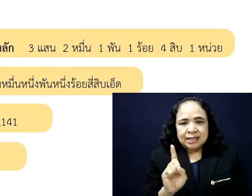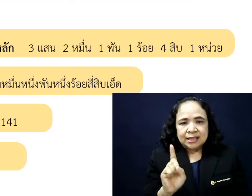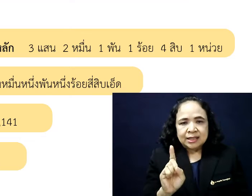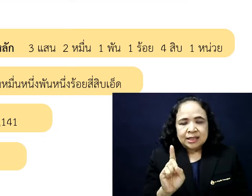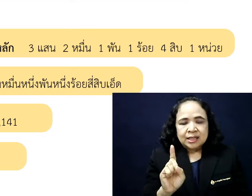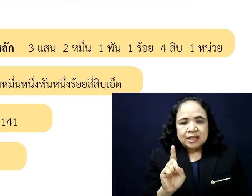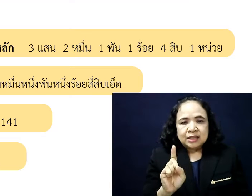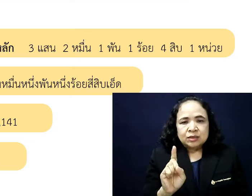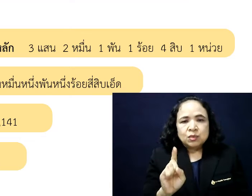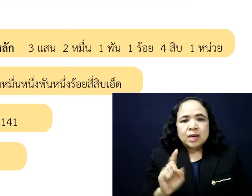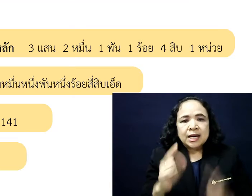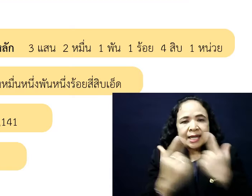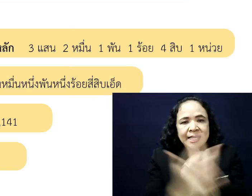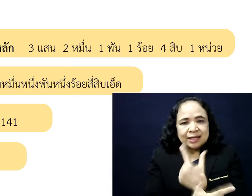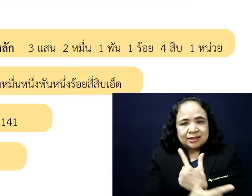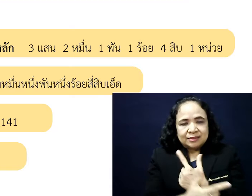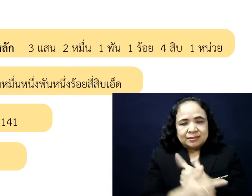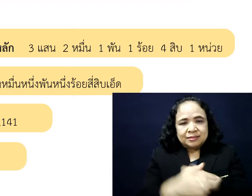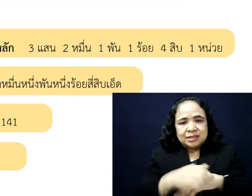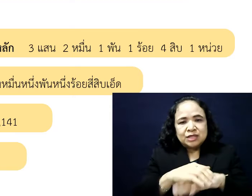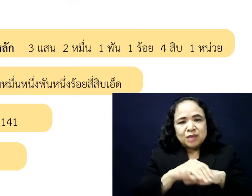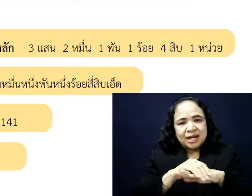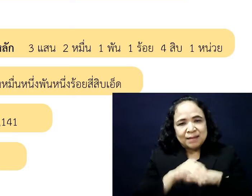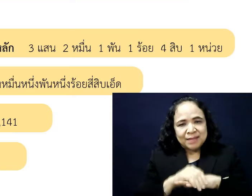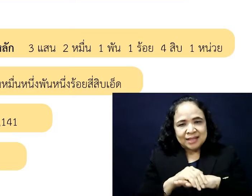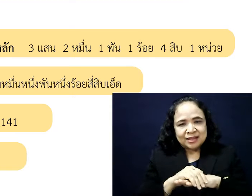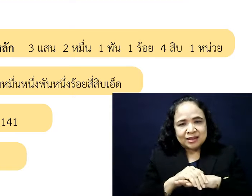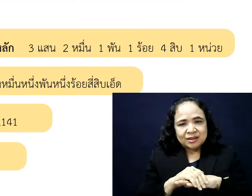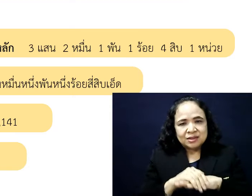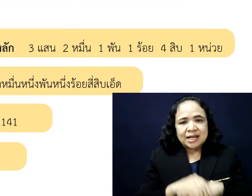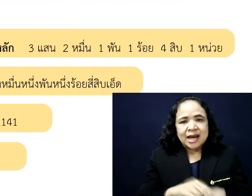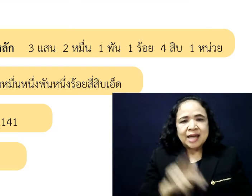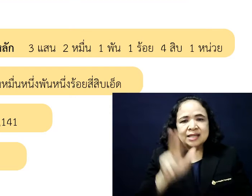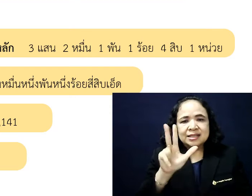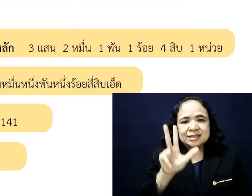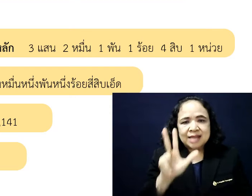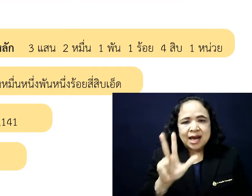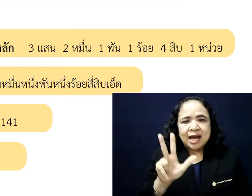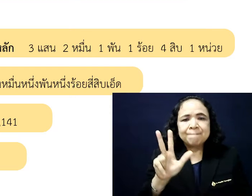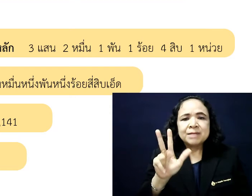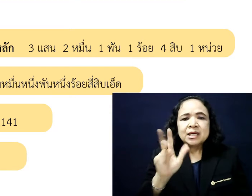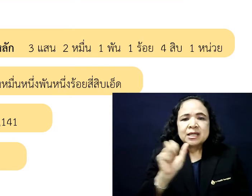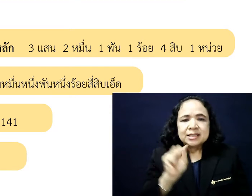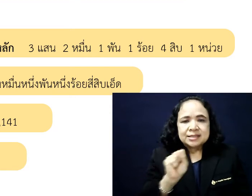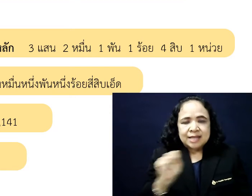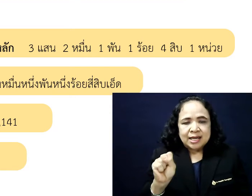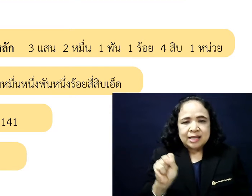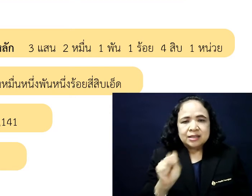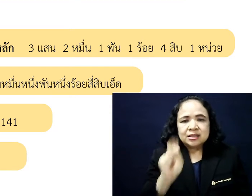321,141ตัวเลขอินโดอาราบิกก็จะได้